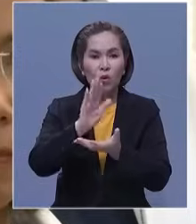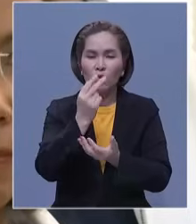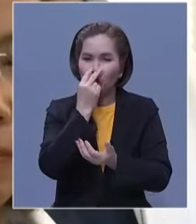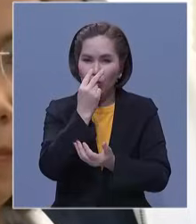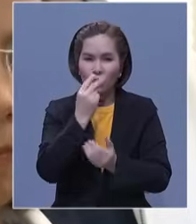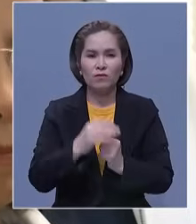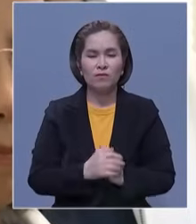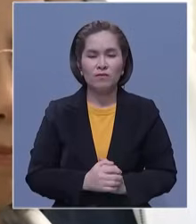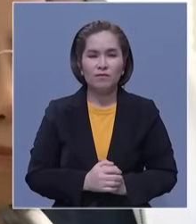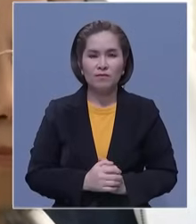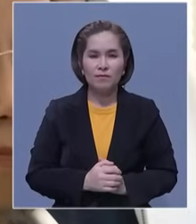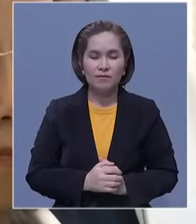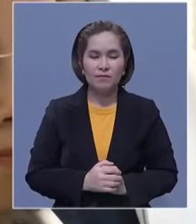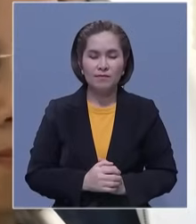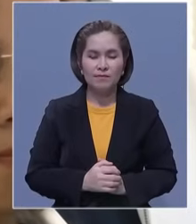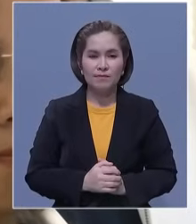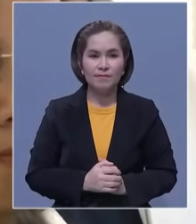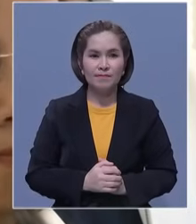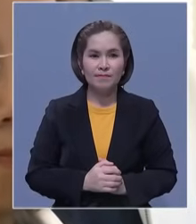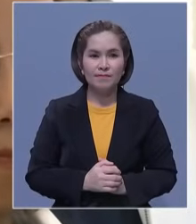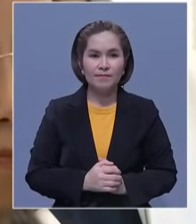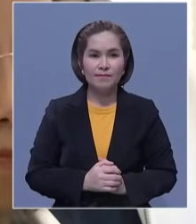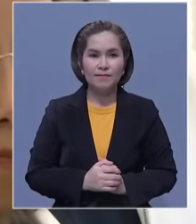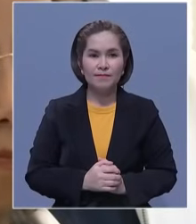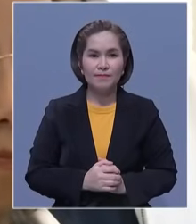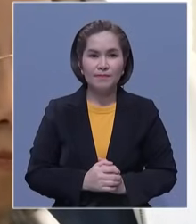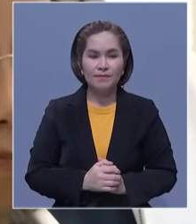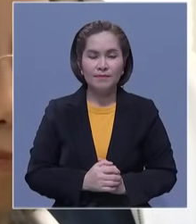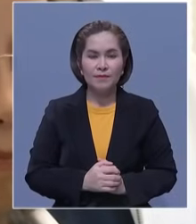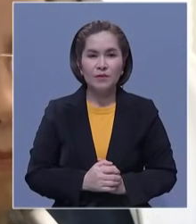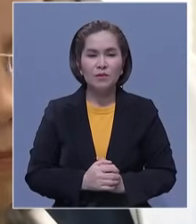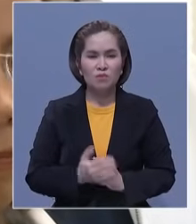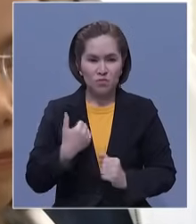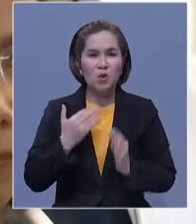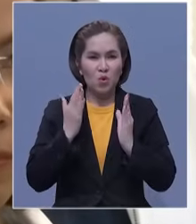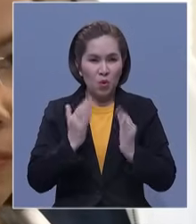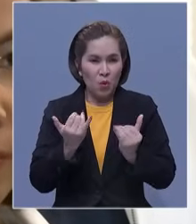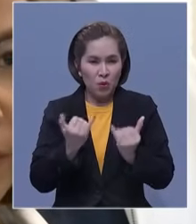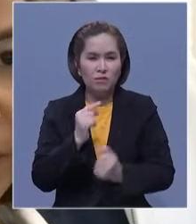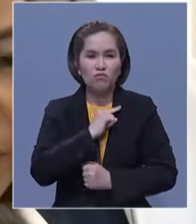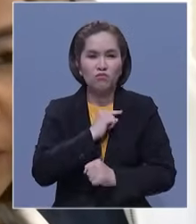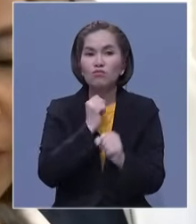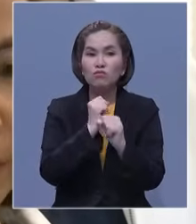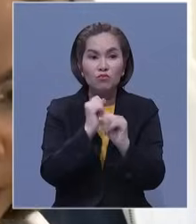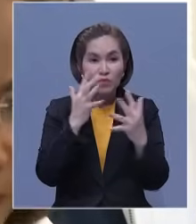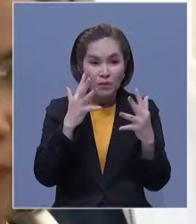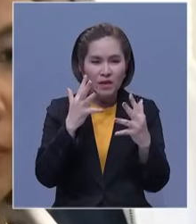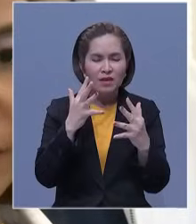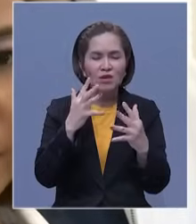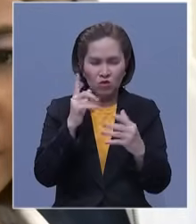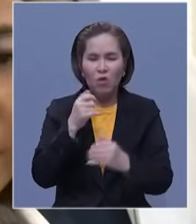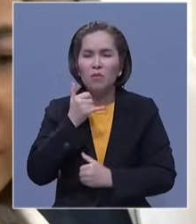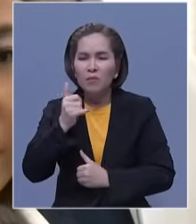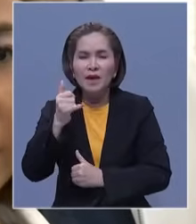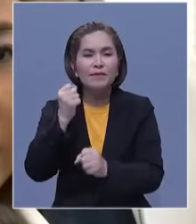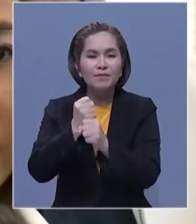หลายคนนะครับที่วันนี้เองเนี่ยพอหมดภารกิจอาจจะต้องไปปฏิบัติภารกิจอื่นภารกิจส่